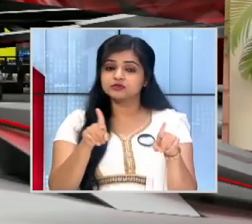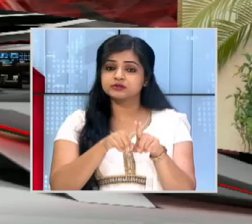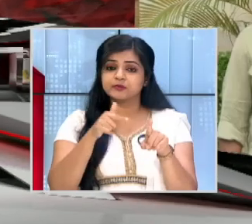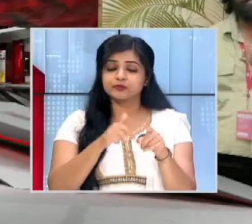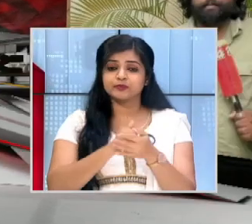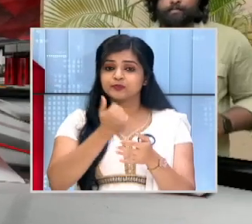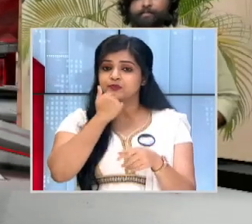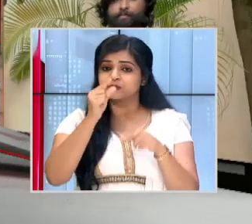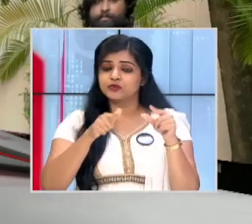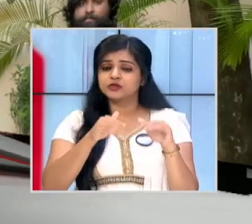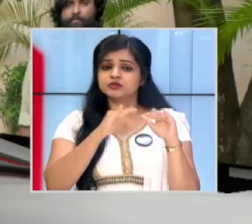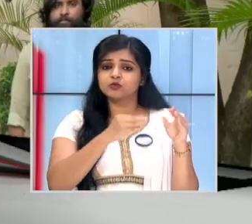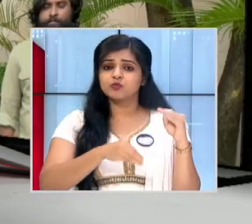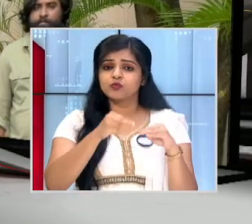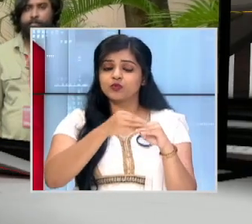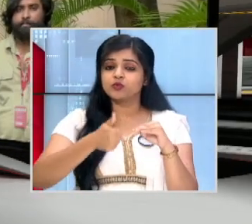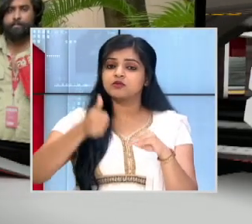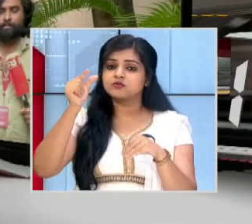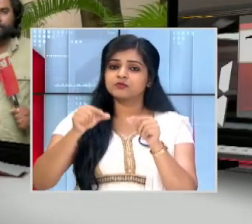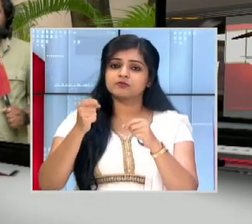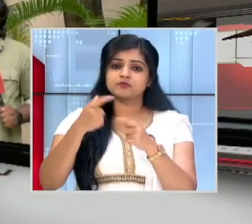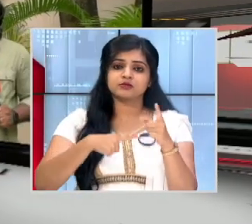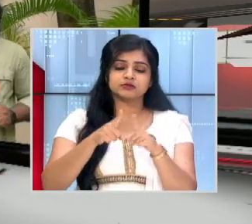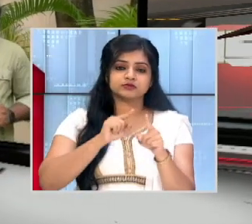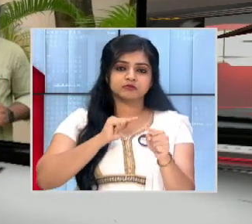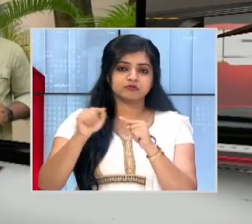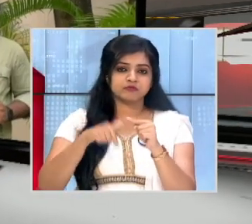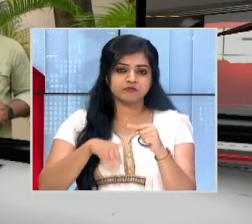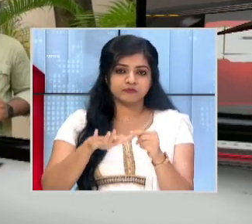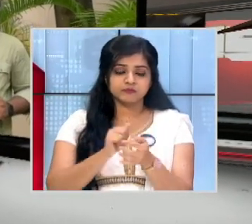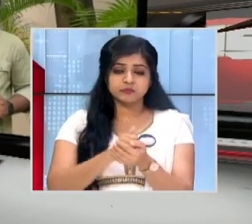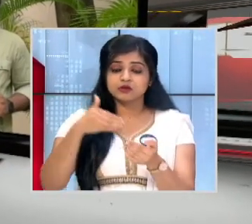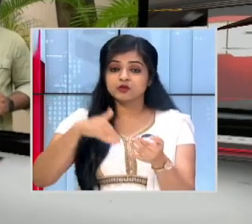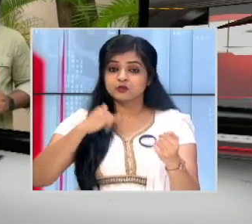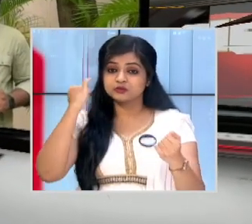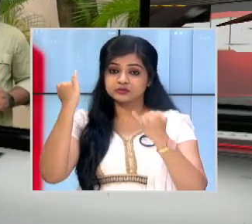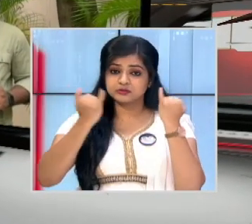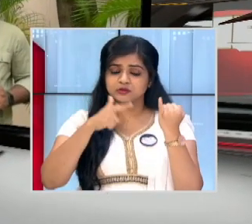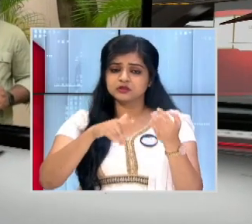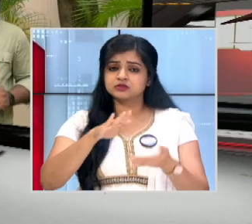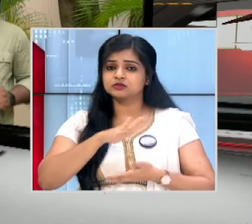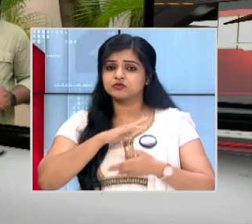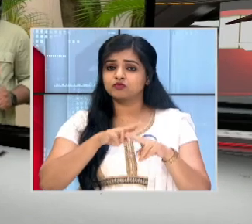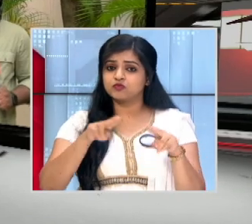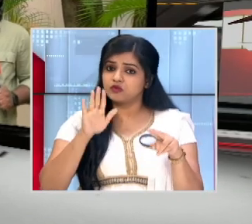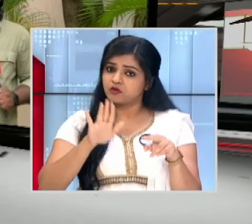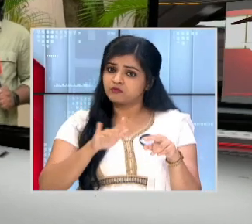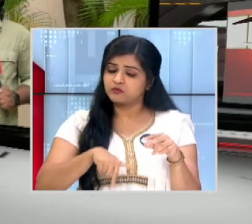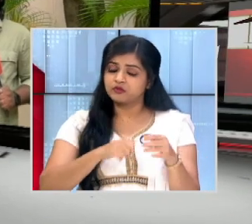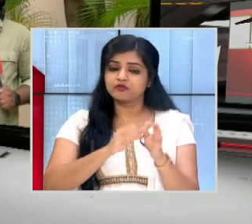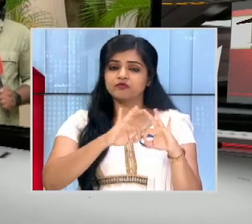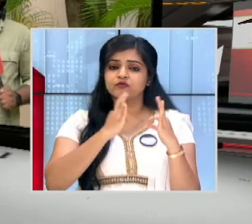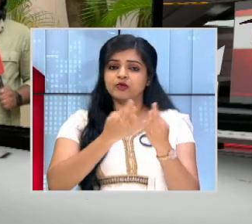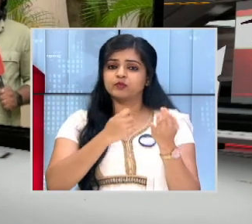ഈ പ്രതികളെ സംരക്ഷിക്കുന്നത് നേതാക്കൾ തന്നെ എന്ന ആരോപണം വരികയാണ്. നിലവിൽ ഈ അന്വേഷണത്തിൽ ഇവർക്ക് പൂർണ്ണമായ തൃപ്തിയുണ്ടോ? എന്താണ്